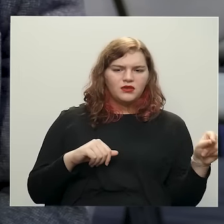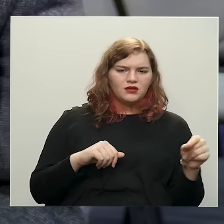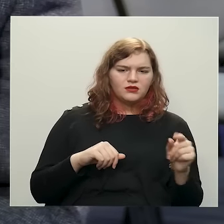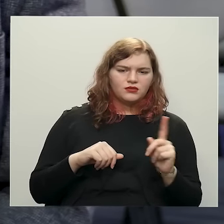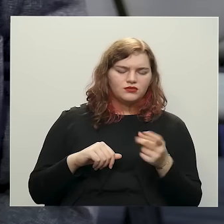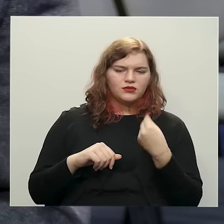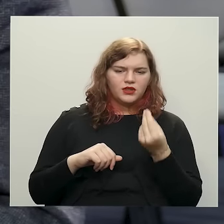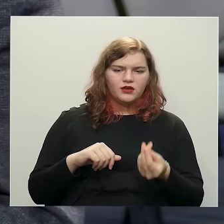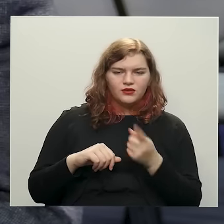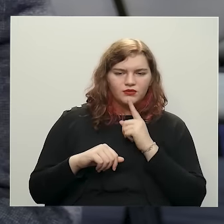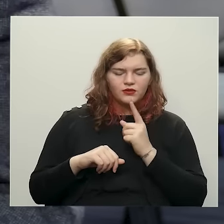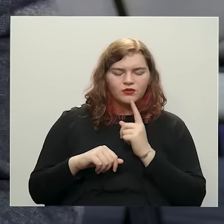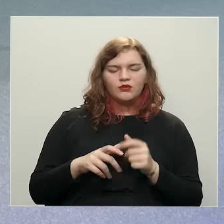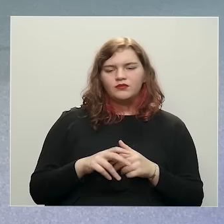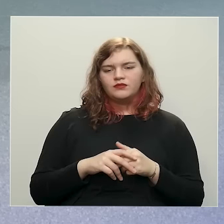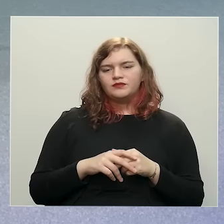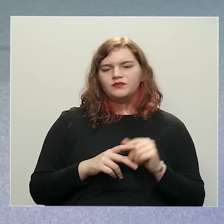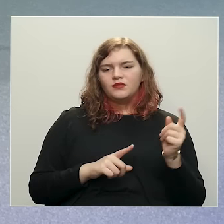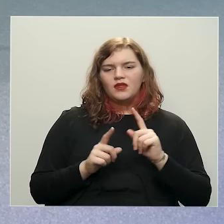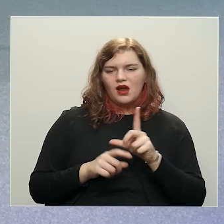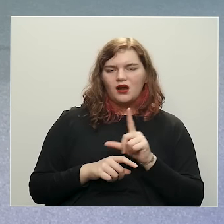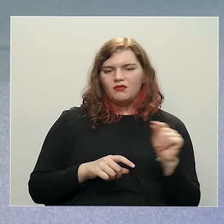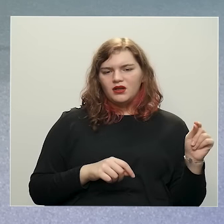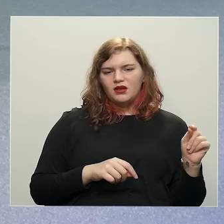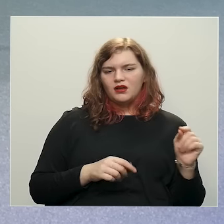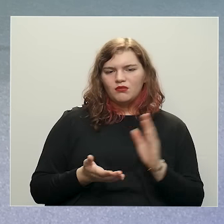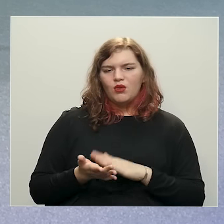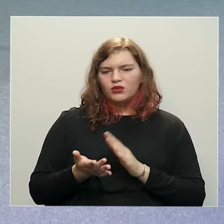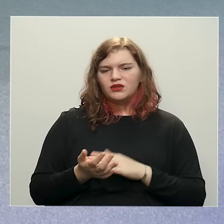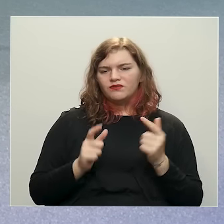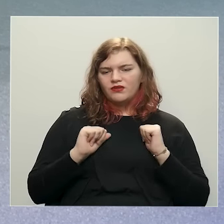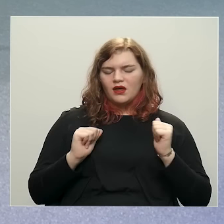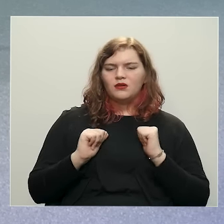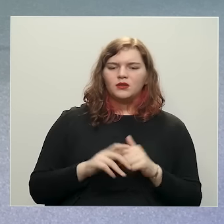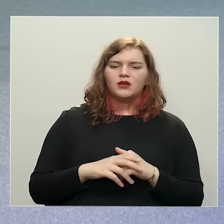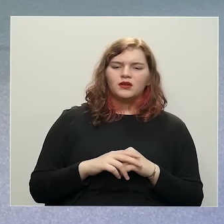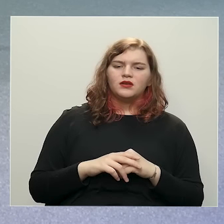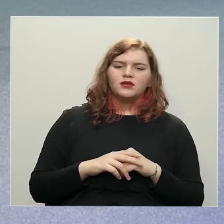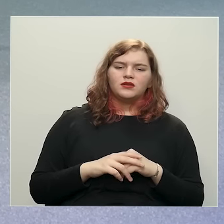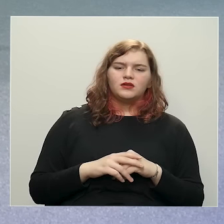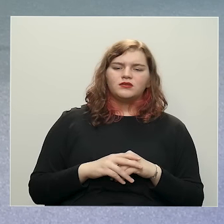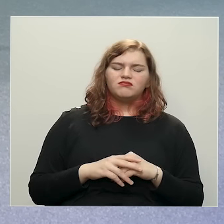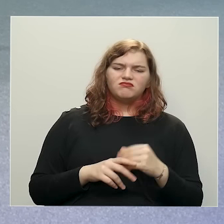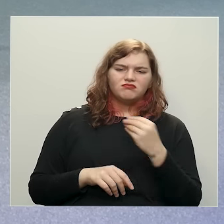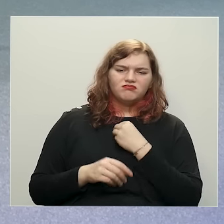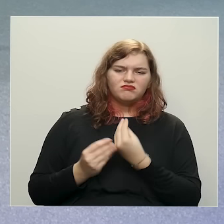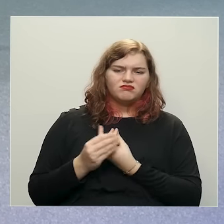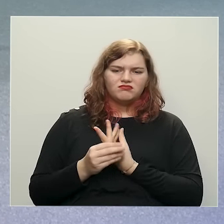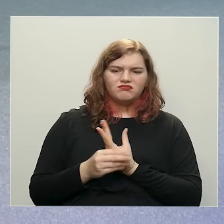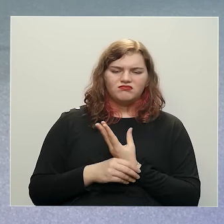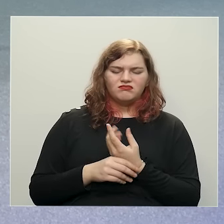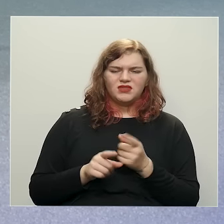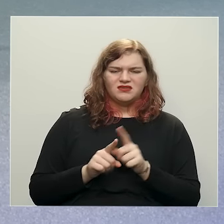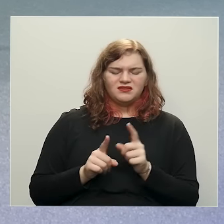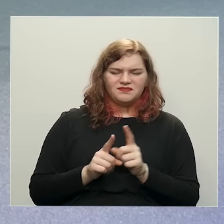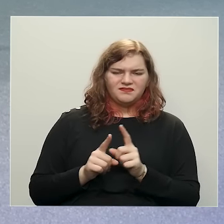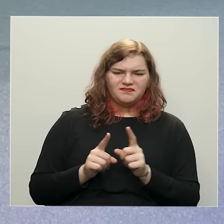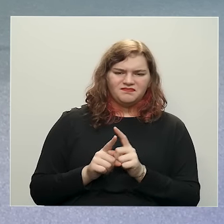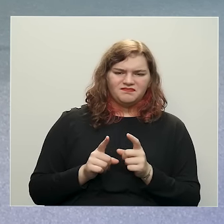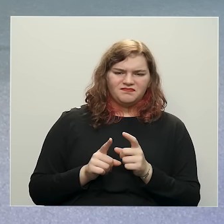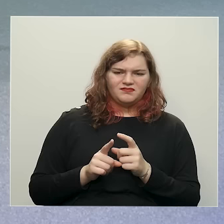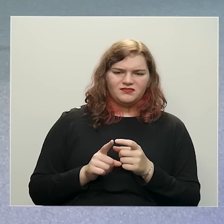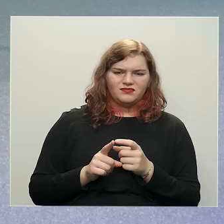dau numele, că nu așa, dar am plecat, de un motiv am plecat. Și atunci, râca aia din mine, luam cina și mă întorceam cu